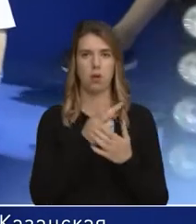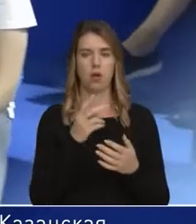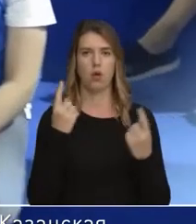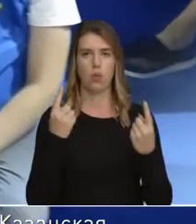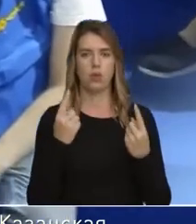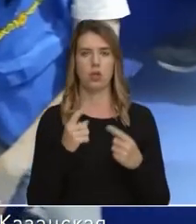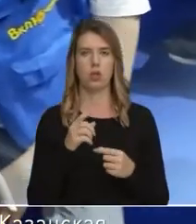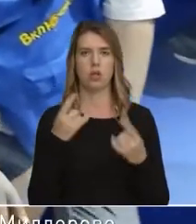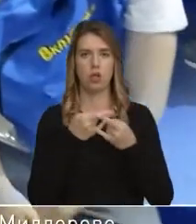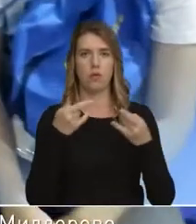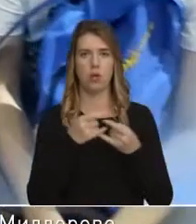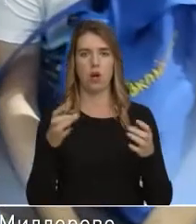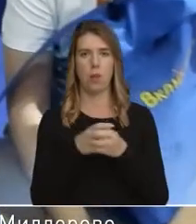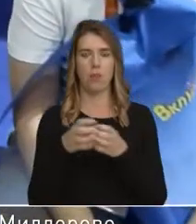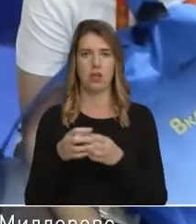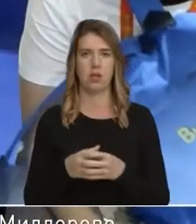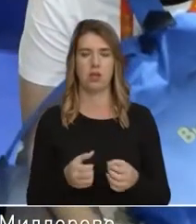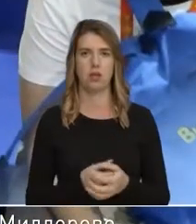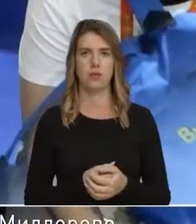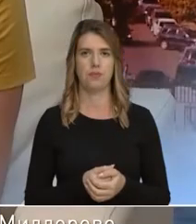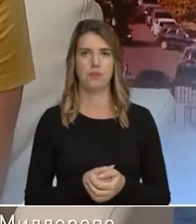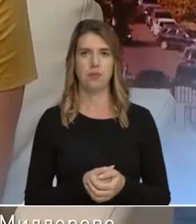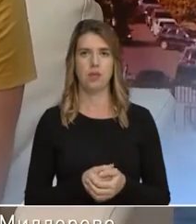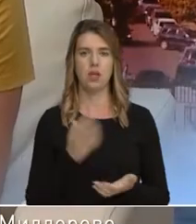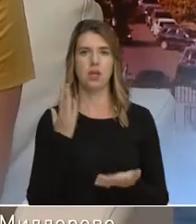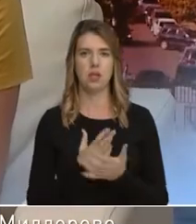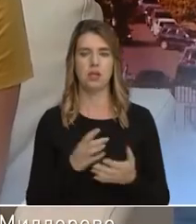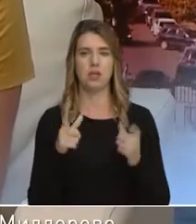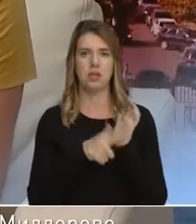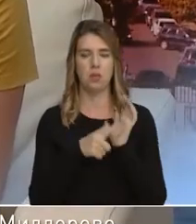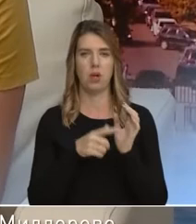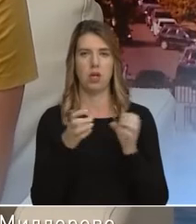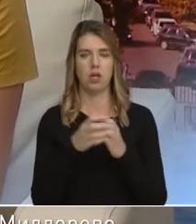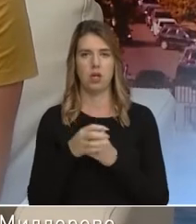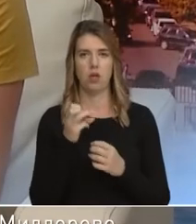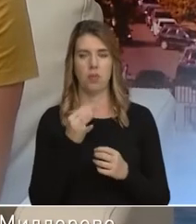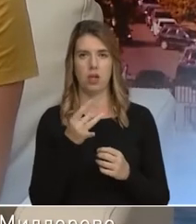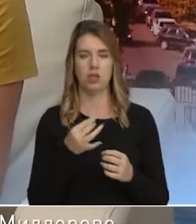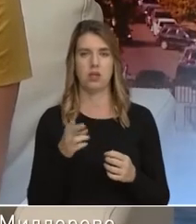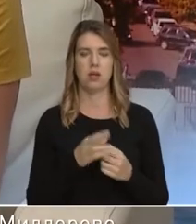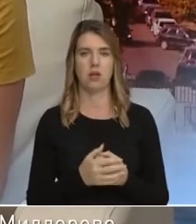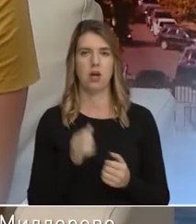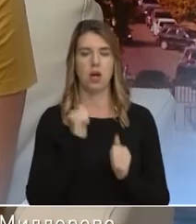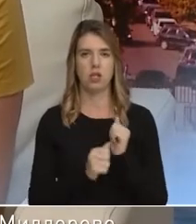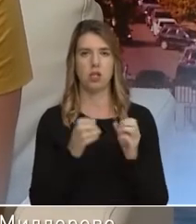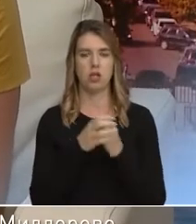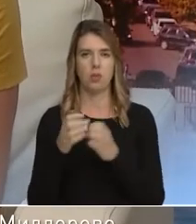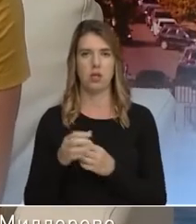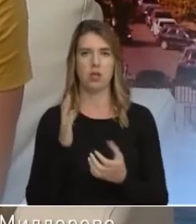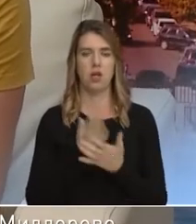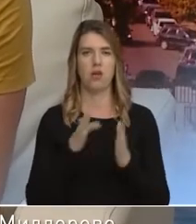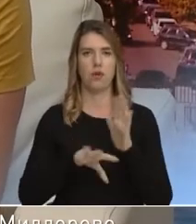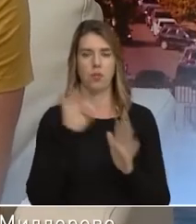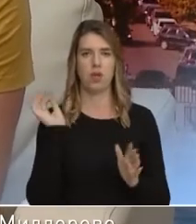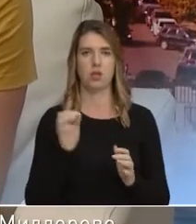представители крупнейших телевизионных компаний. Есть 7 номинаций. И в каждой номинации, соответственно,